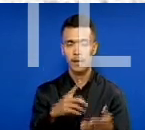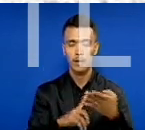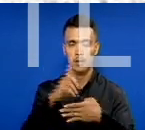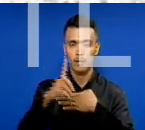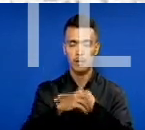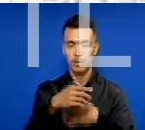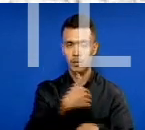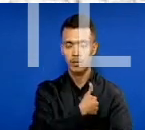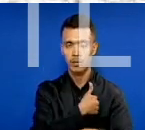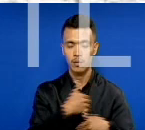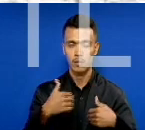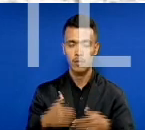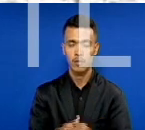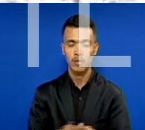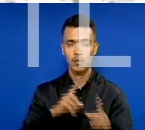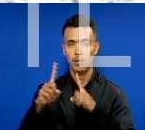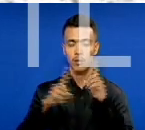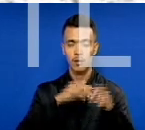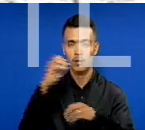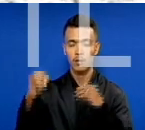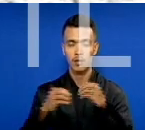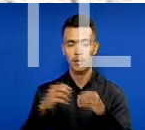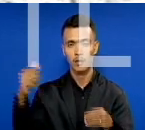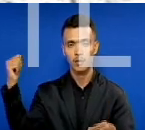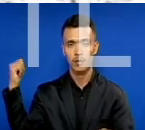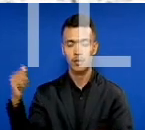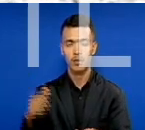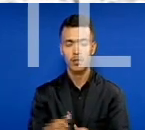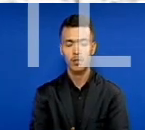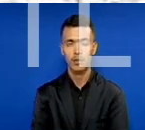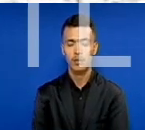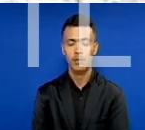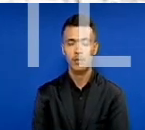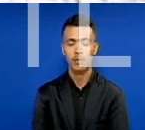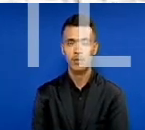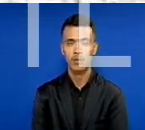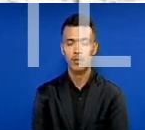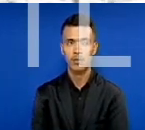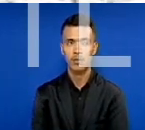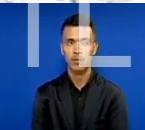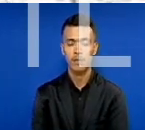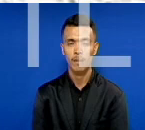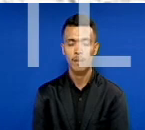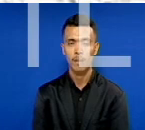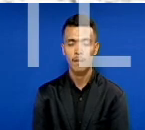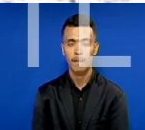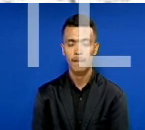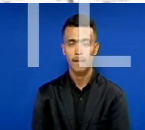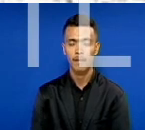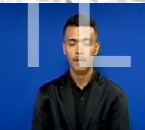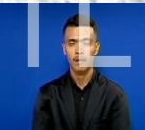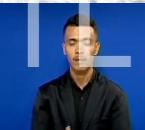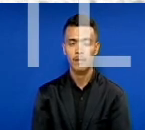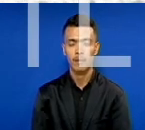lau. Quando kona kulia kona ba disculpa ba falikoto kulia temi kona ba nan saida resistência Watulari na rambo mai ve